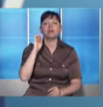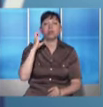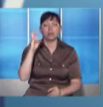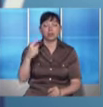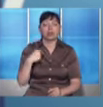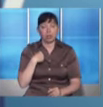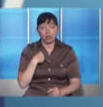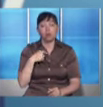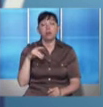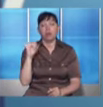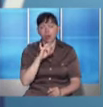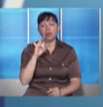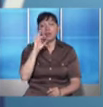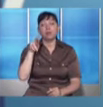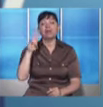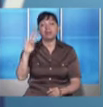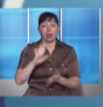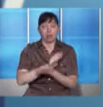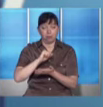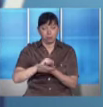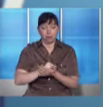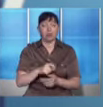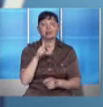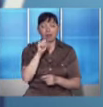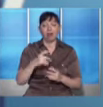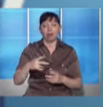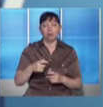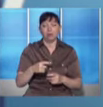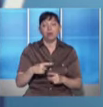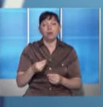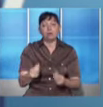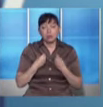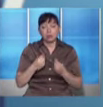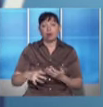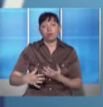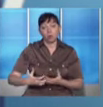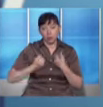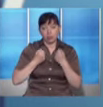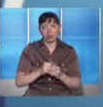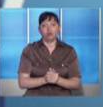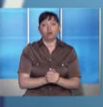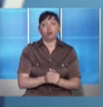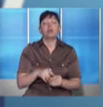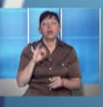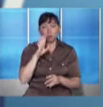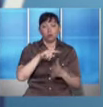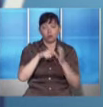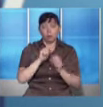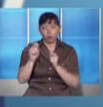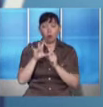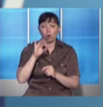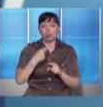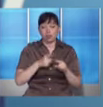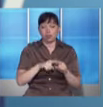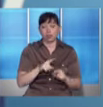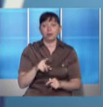presă IPN pentru suportul acordat. Veți avea întrebări din partea colegilor în această seară. Am spus de la bun început, ca